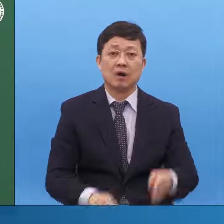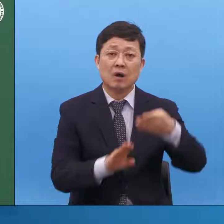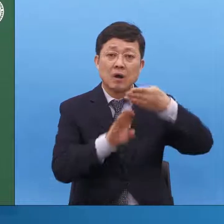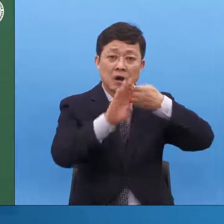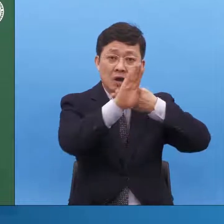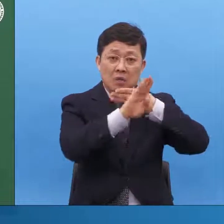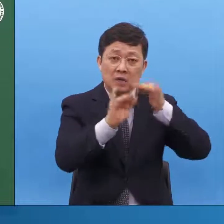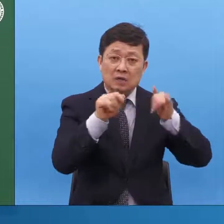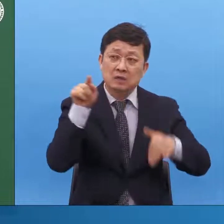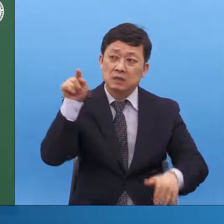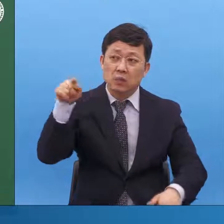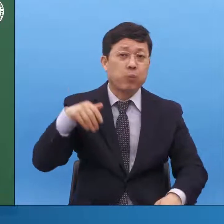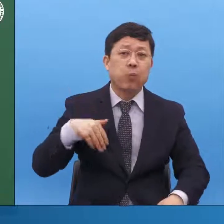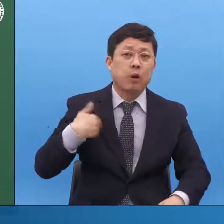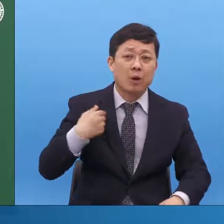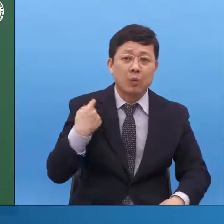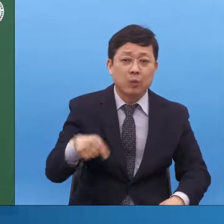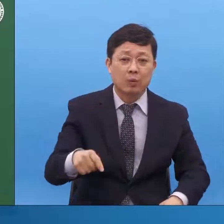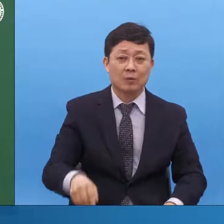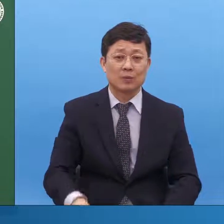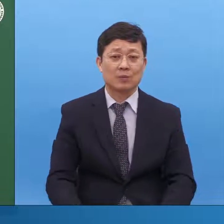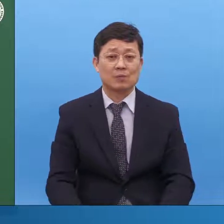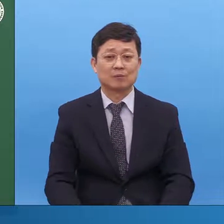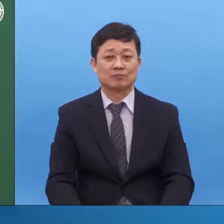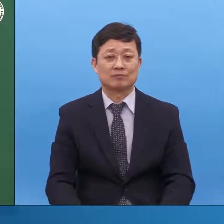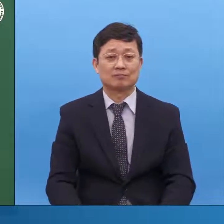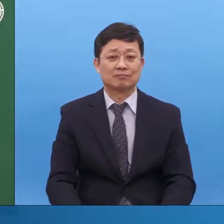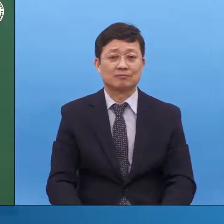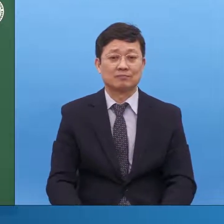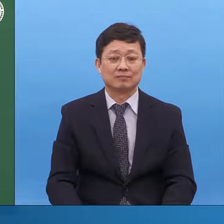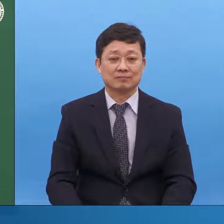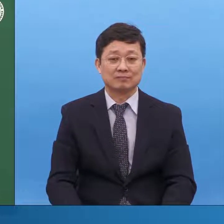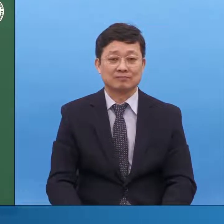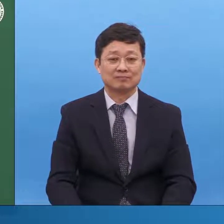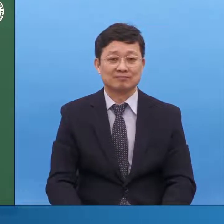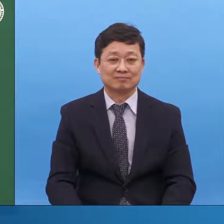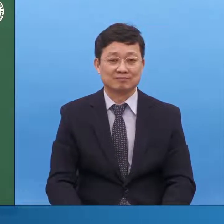몰랐던 거 이거 말았지. And so the Pharisees did not know this at all.